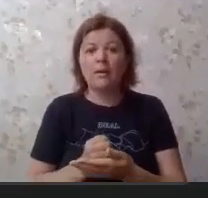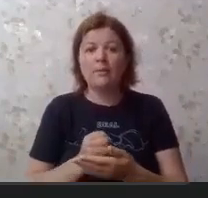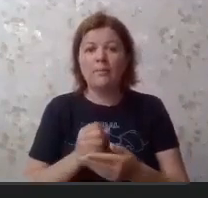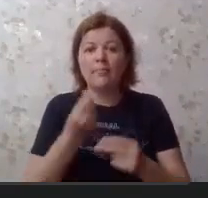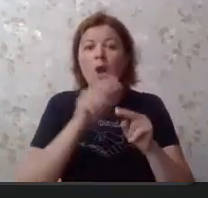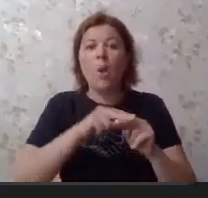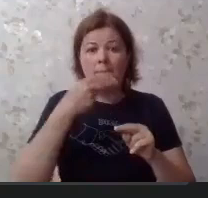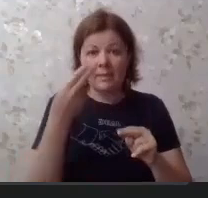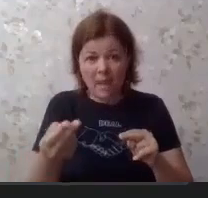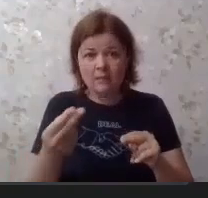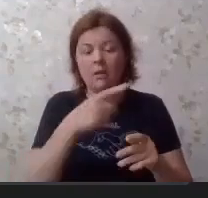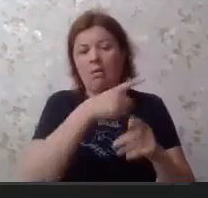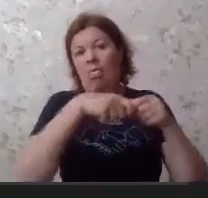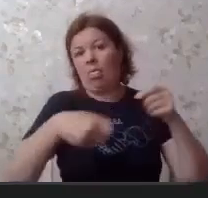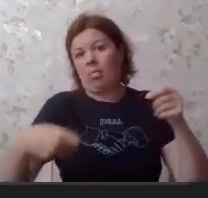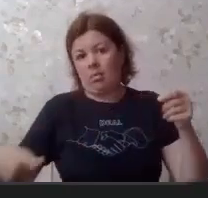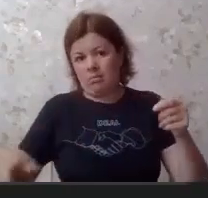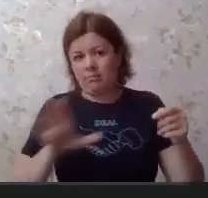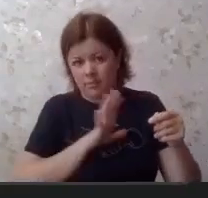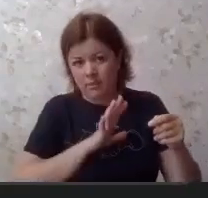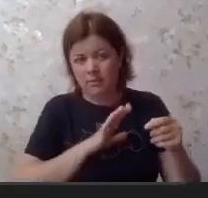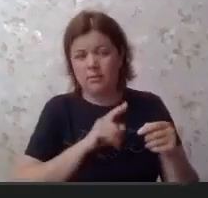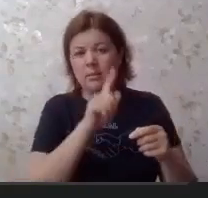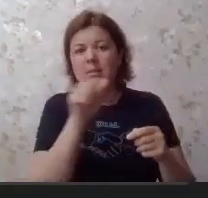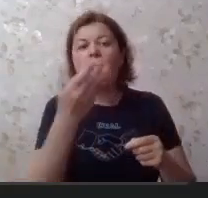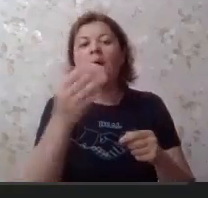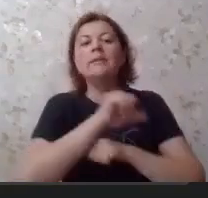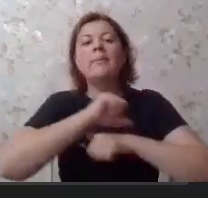компенсаций за самостоятельно приобретенный ТСР.